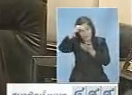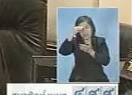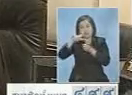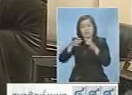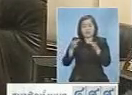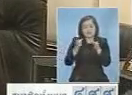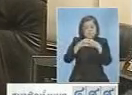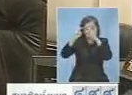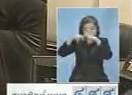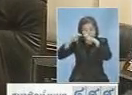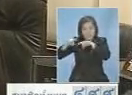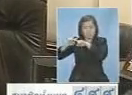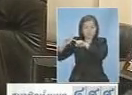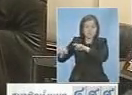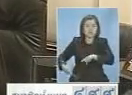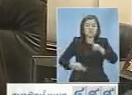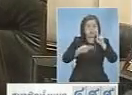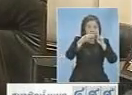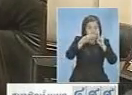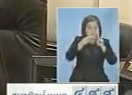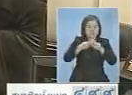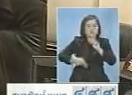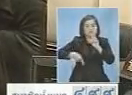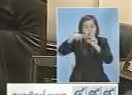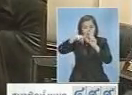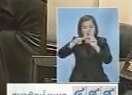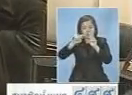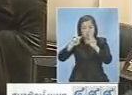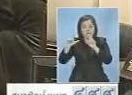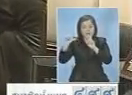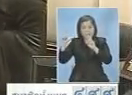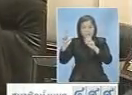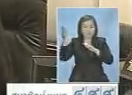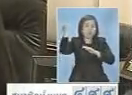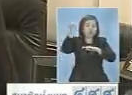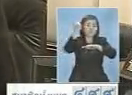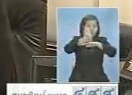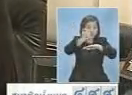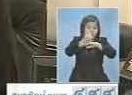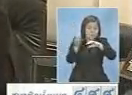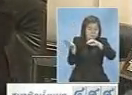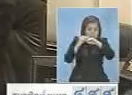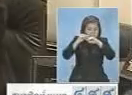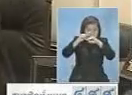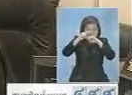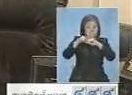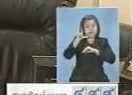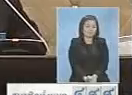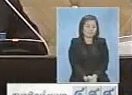างๆ 12,200 ล้านเพิ่มขึ้นจากสมัยท่าน 20% ครับขอบคุณครับ